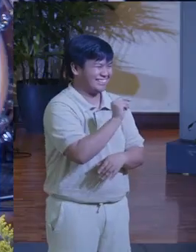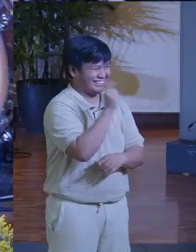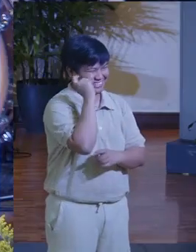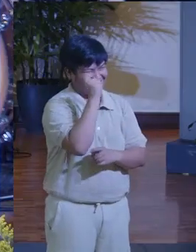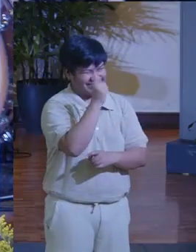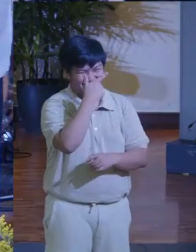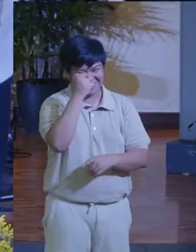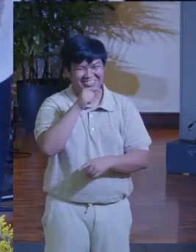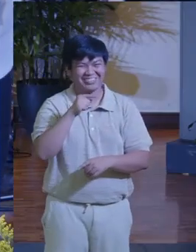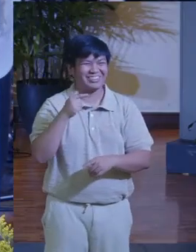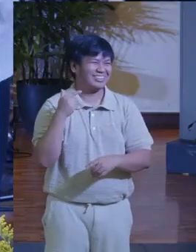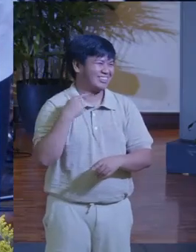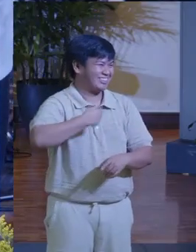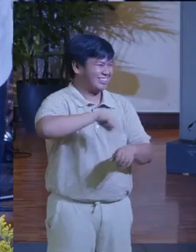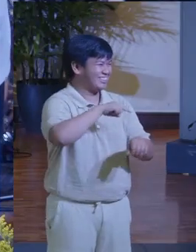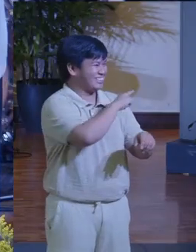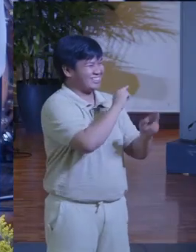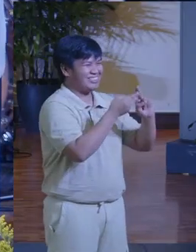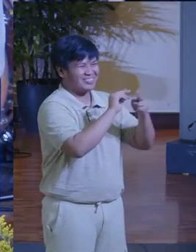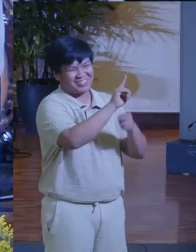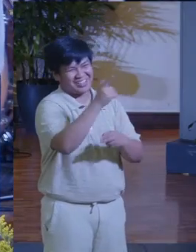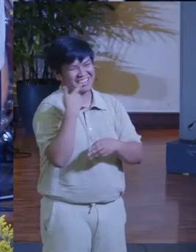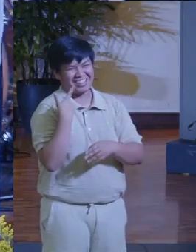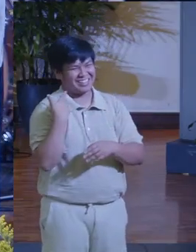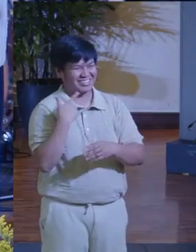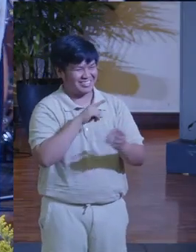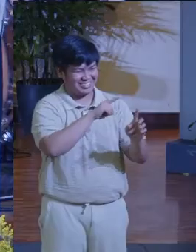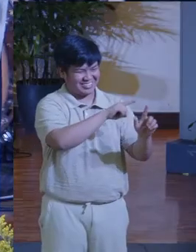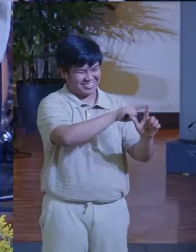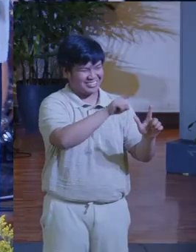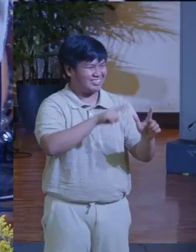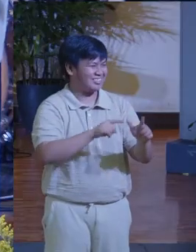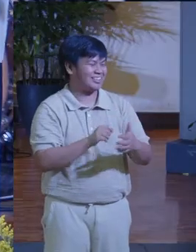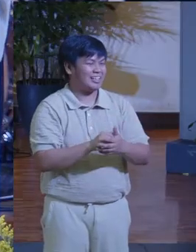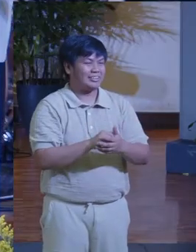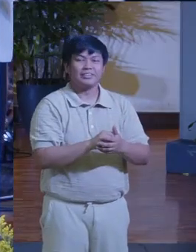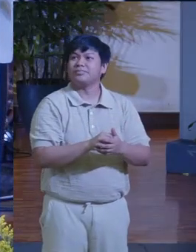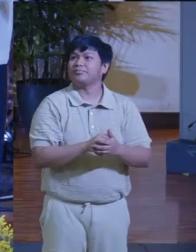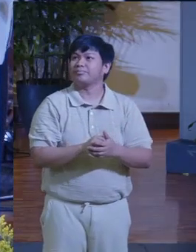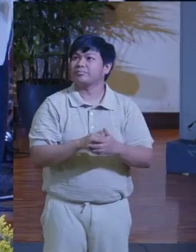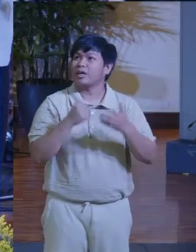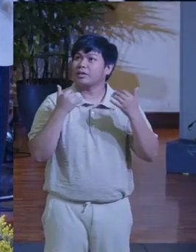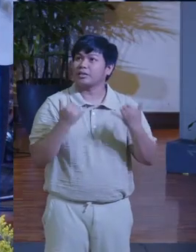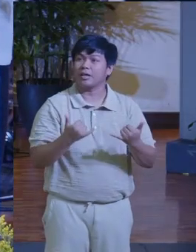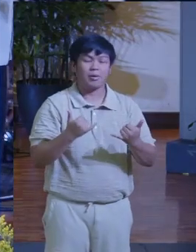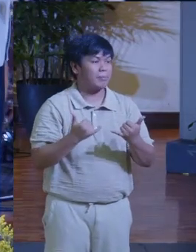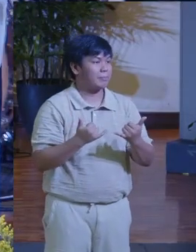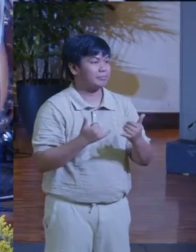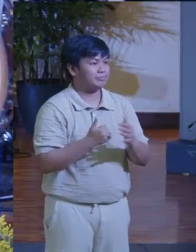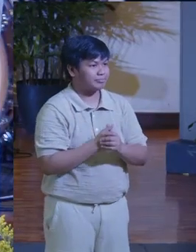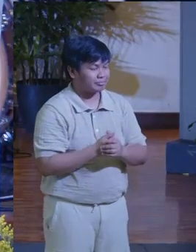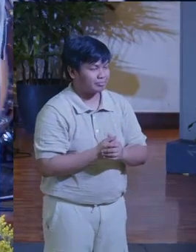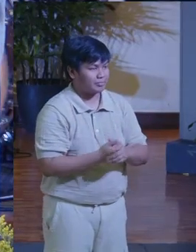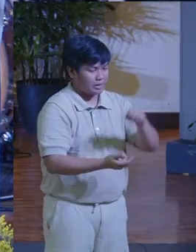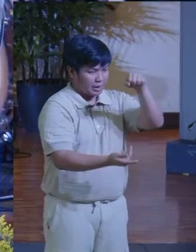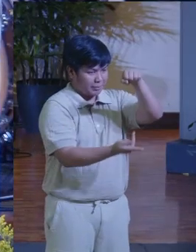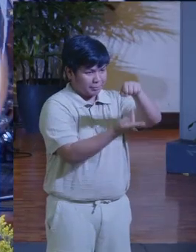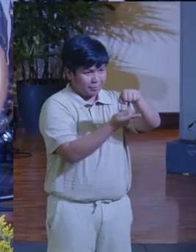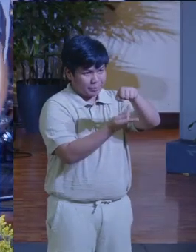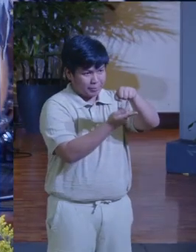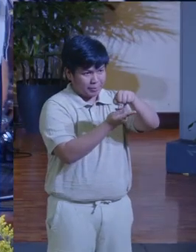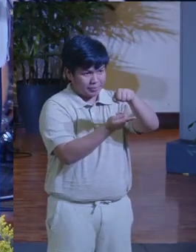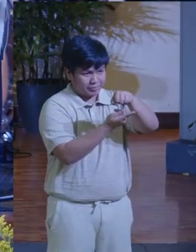no? We ourselves are Jews by birth and not Gentile sinners. So sinasabi ni Pablo kay Peter, tsaka